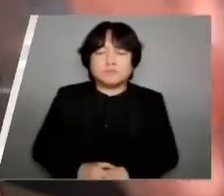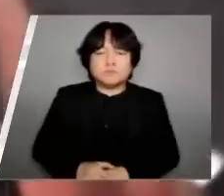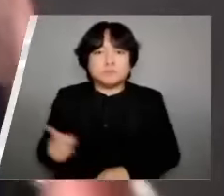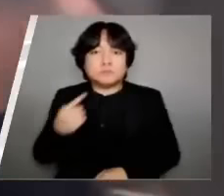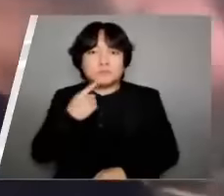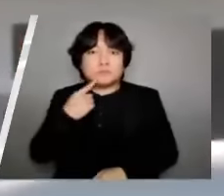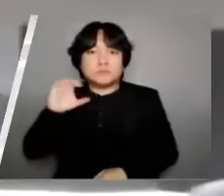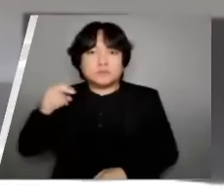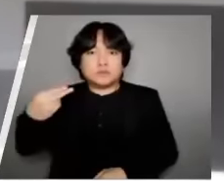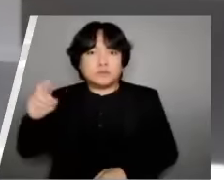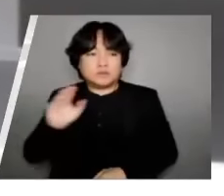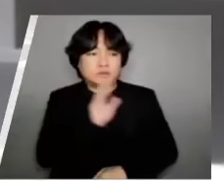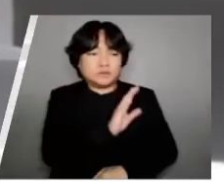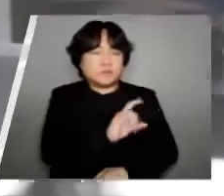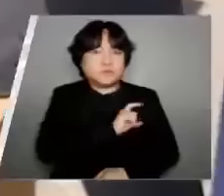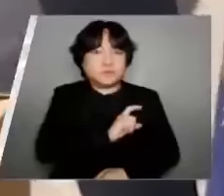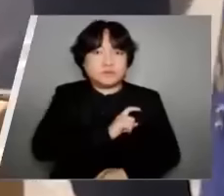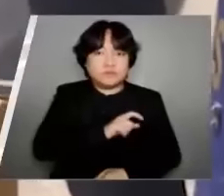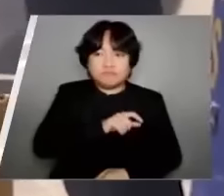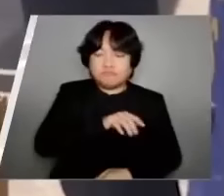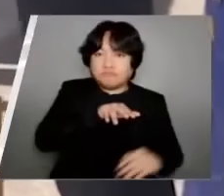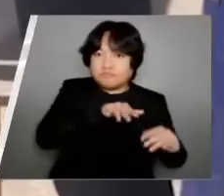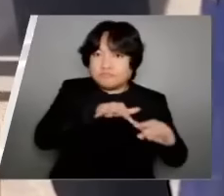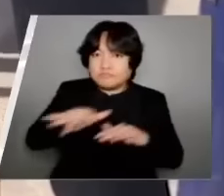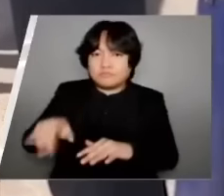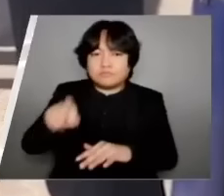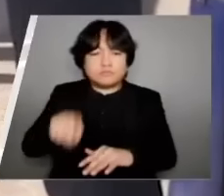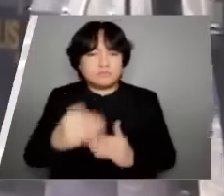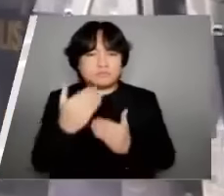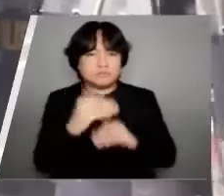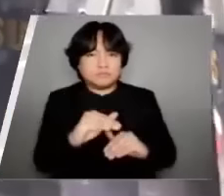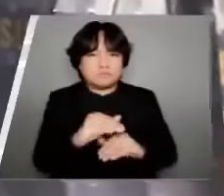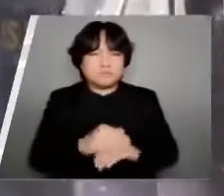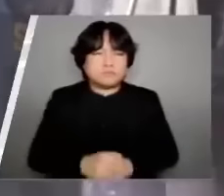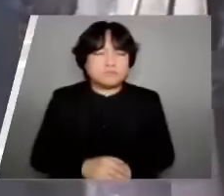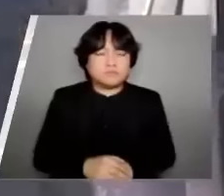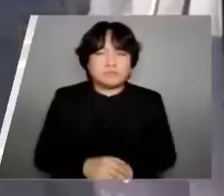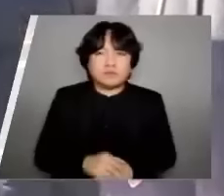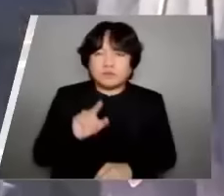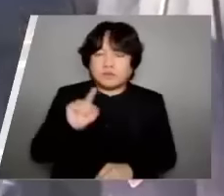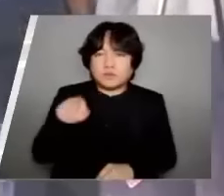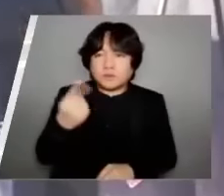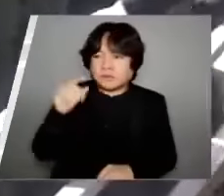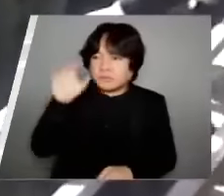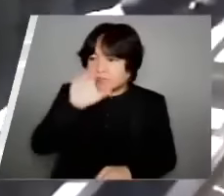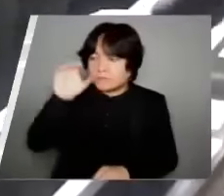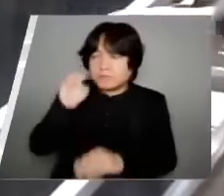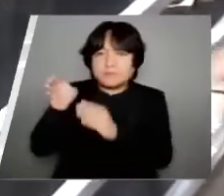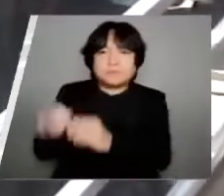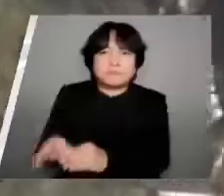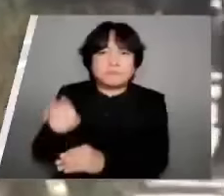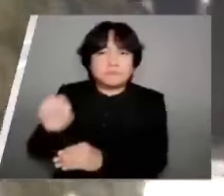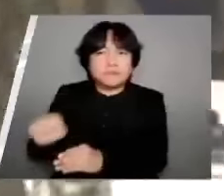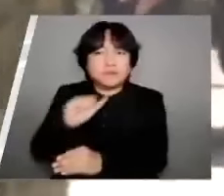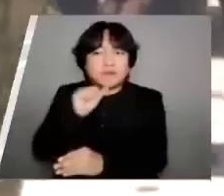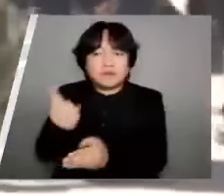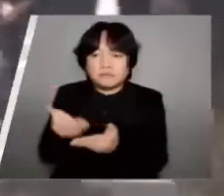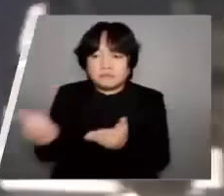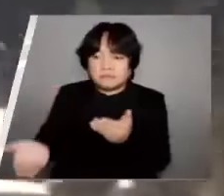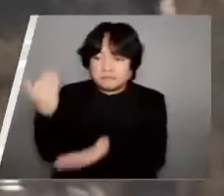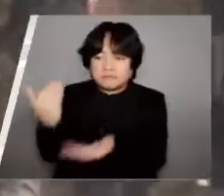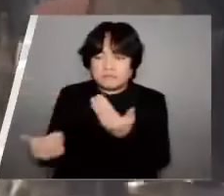sa pagpapatupad lang ng arrest warrant at hindi search warrant o pag-alugad sa lugar. Dapat daw itong ipatupad ng naaayon sa batas at